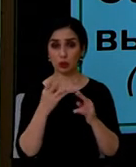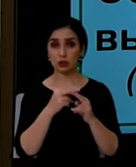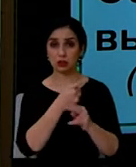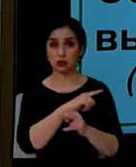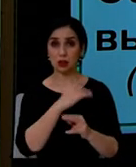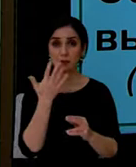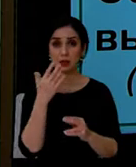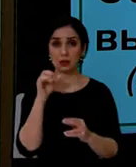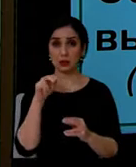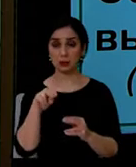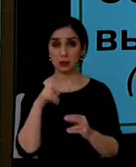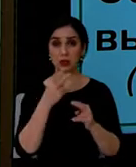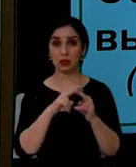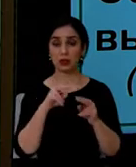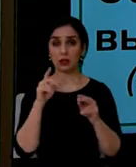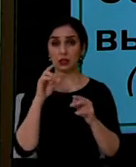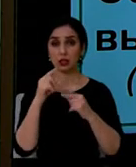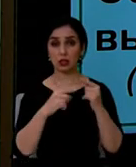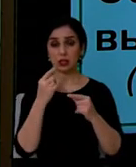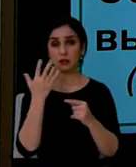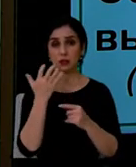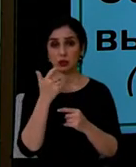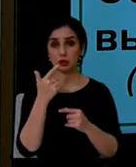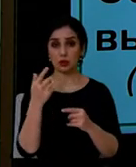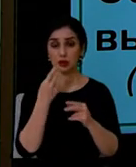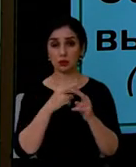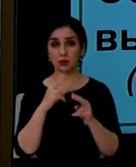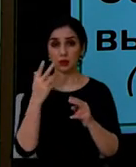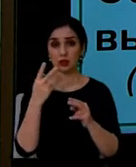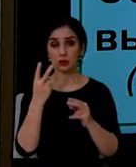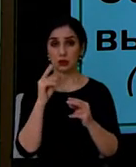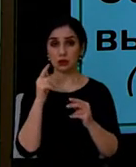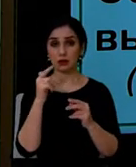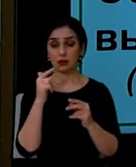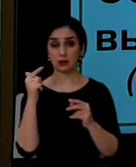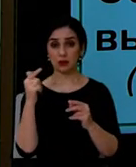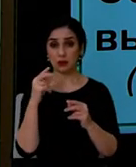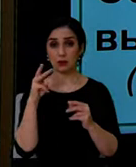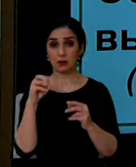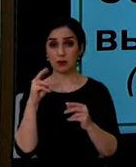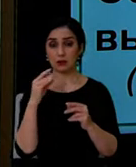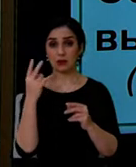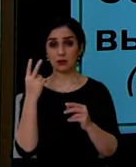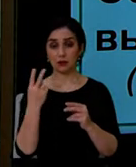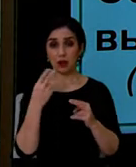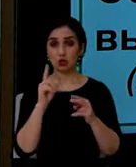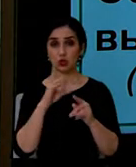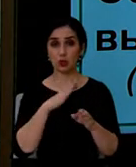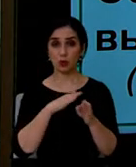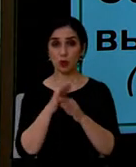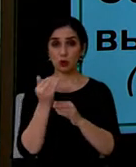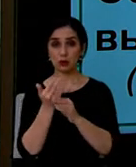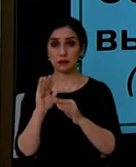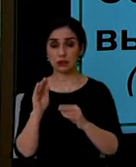силы 5 ампер через 500 грамм 32% раствора сульфата меди 2, чтобы полностью